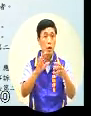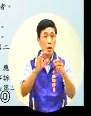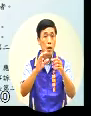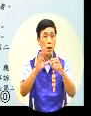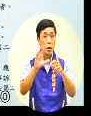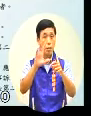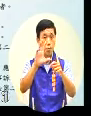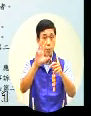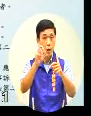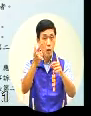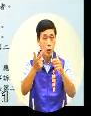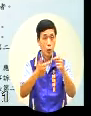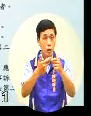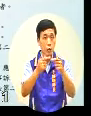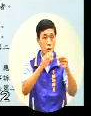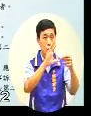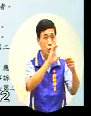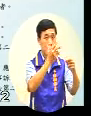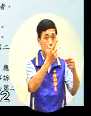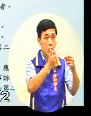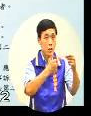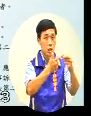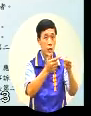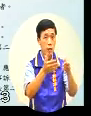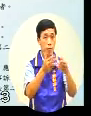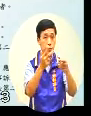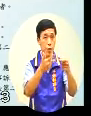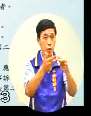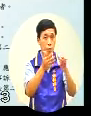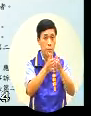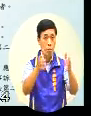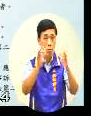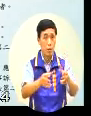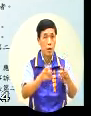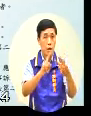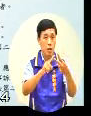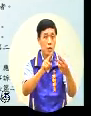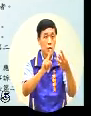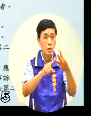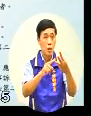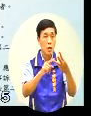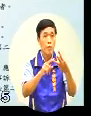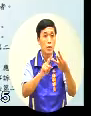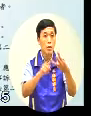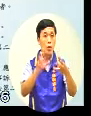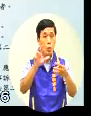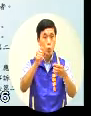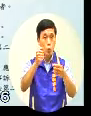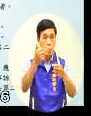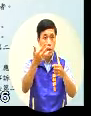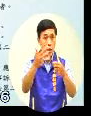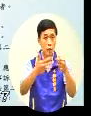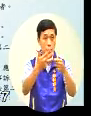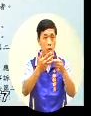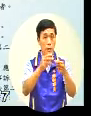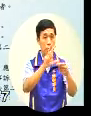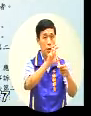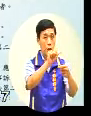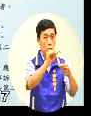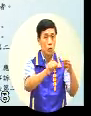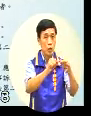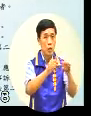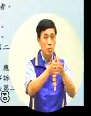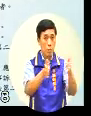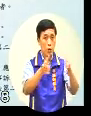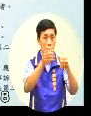国97年建的违建，这是第二顺位。第三个顺位就是民国58年到85年，我想存在最多的大概就是